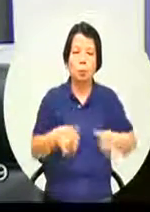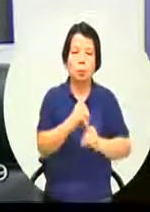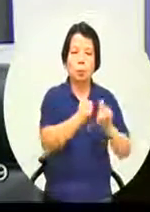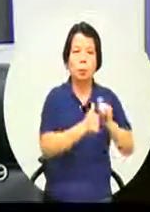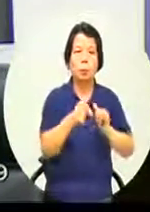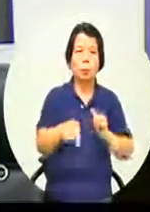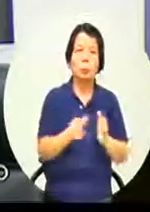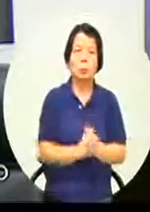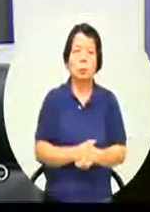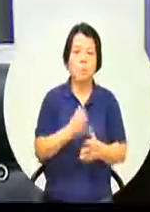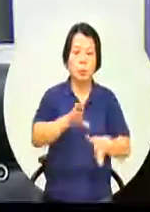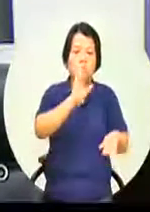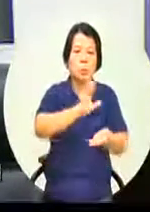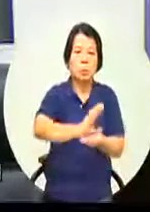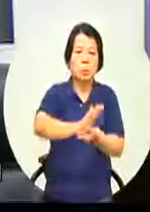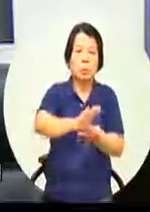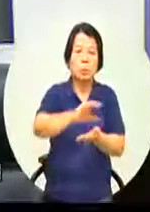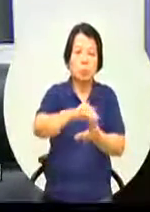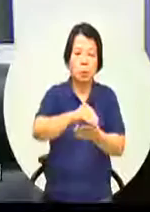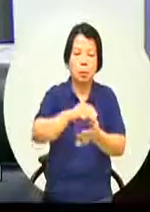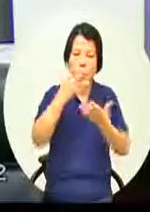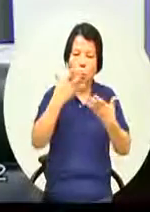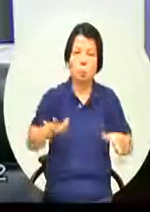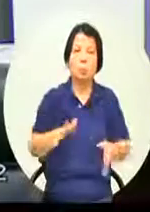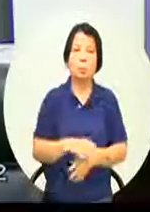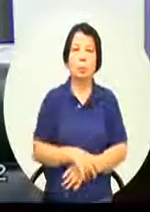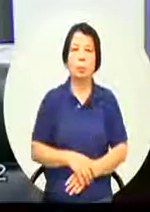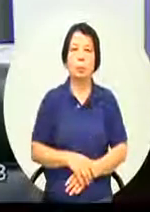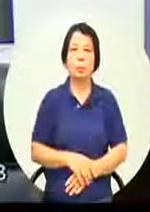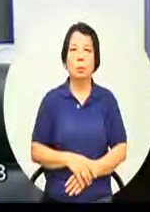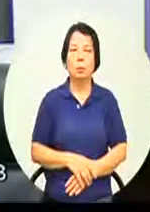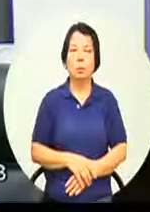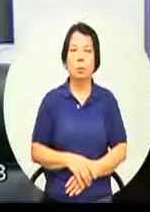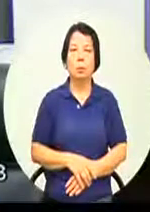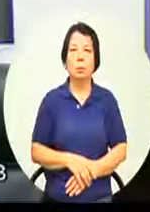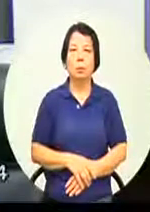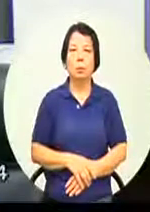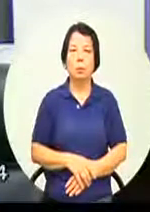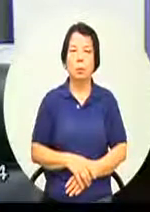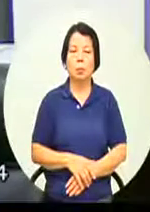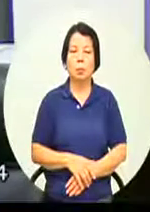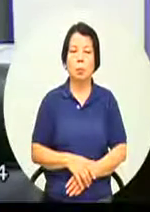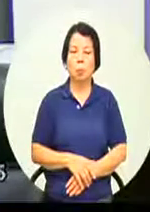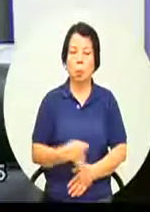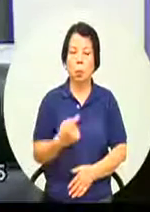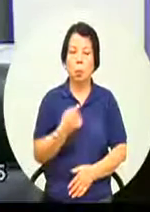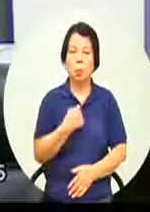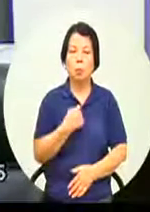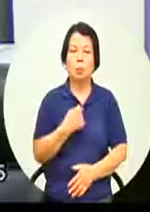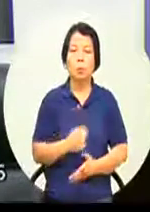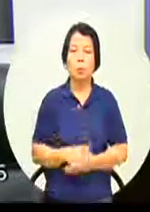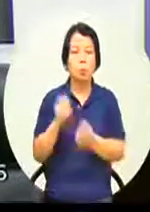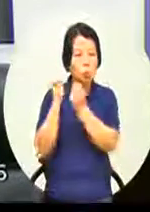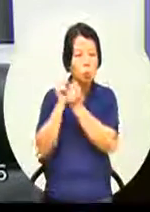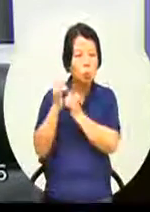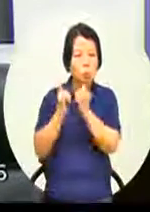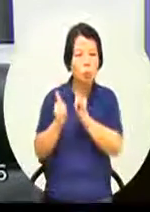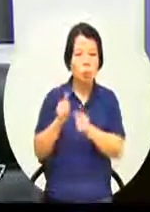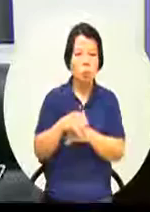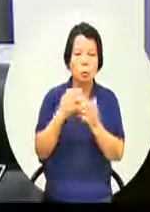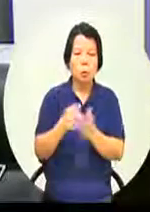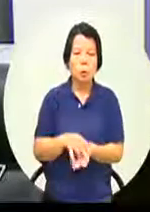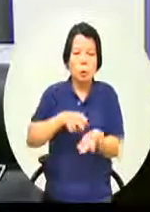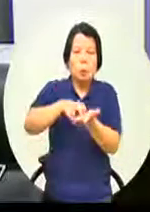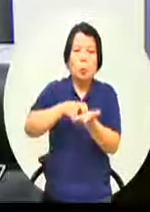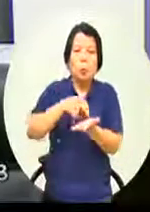在那里在停车，哦，还蛮多车辆的，所以呢真的，哦，一本席还有我们附近居民都人心惶惶